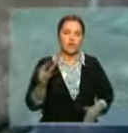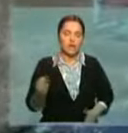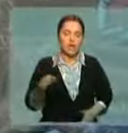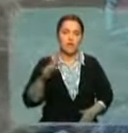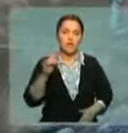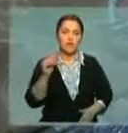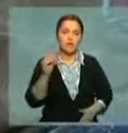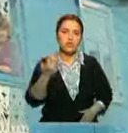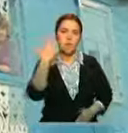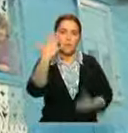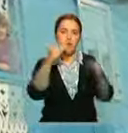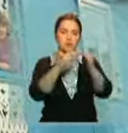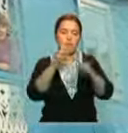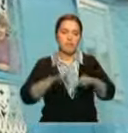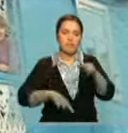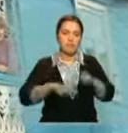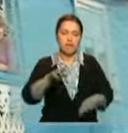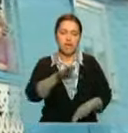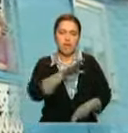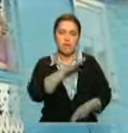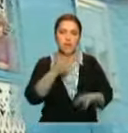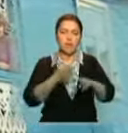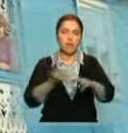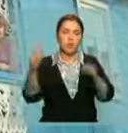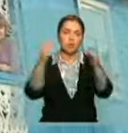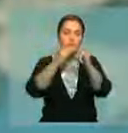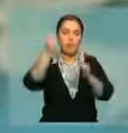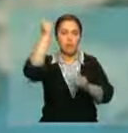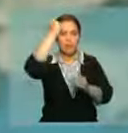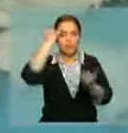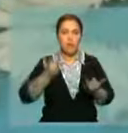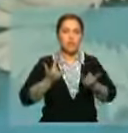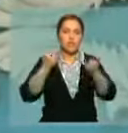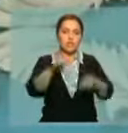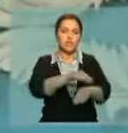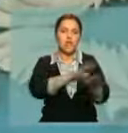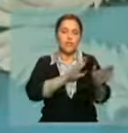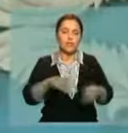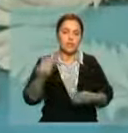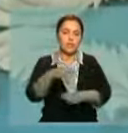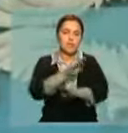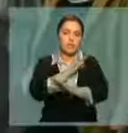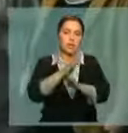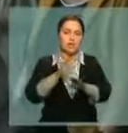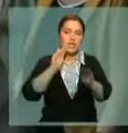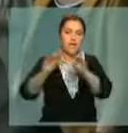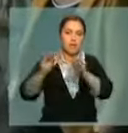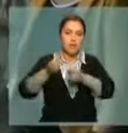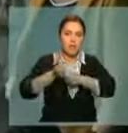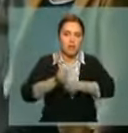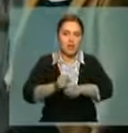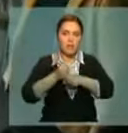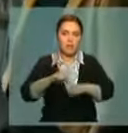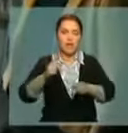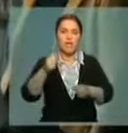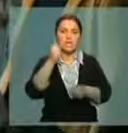уже 5 домов за свою жизнь построил. Этот как памятник жене. После ее смерти решил украсить дом резьбой. Ремеслом